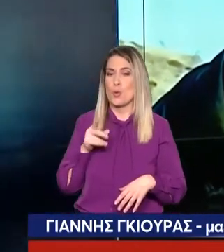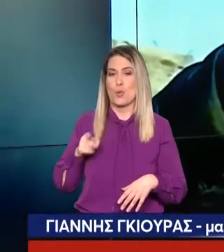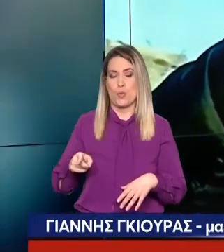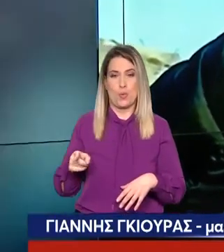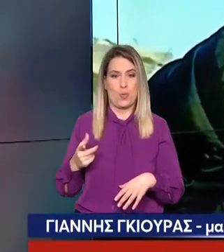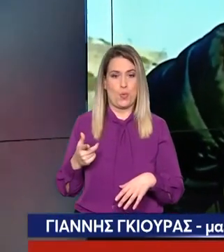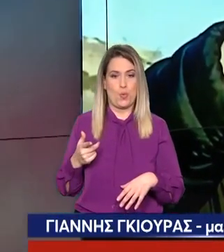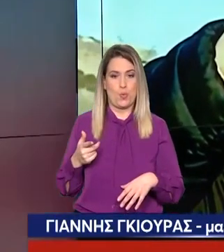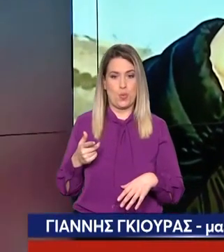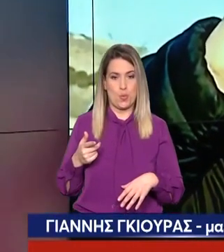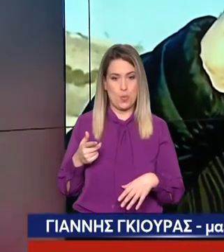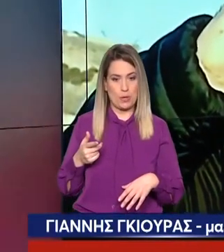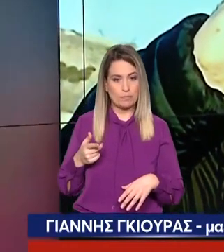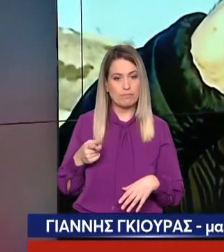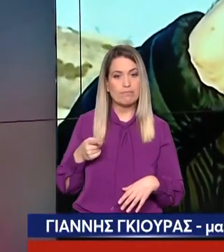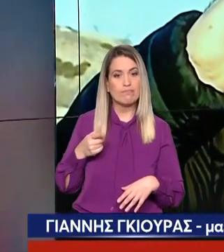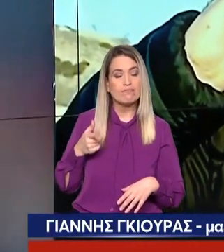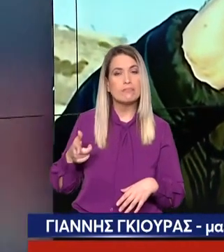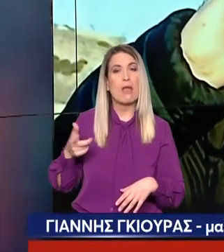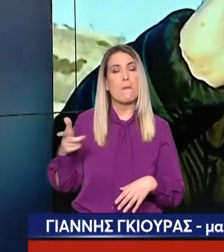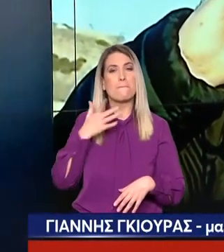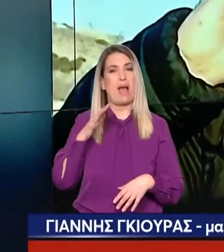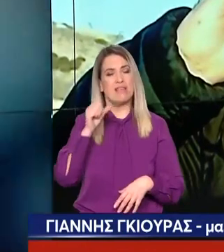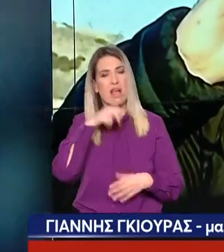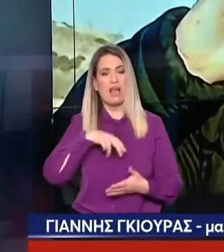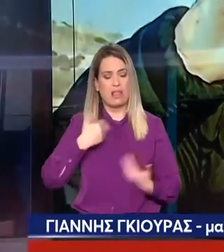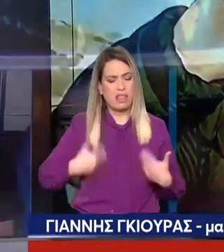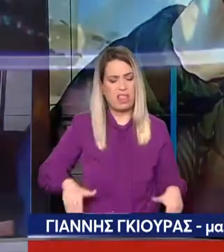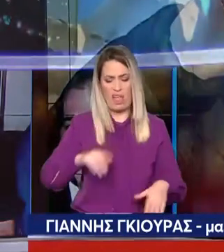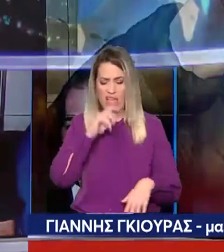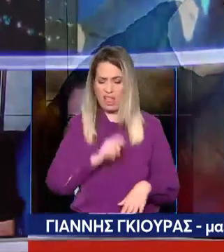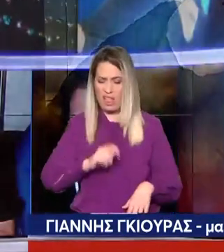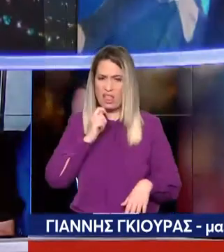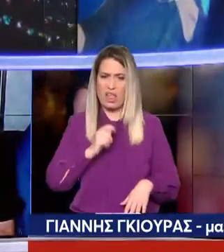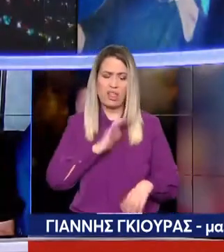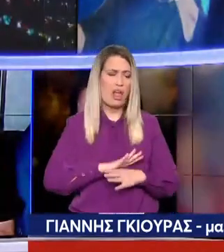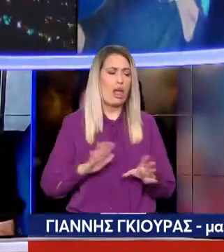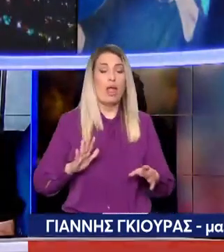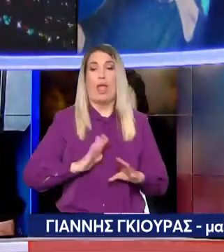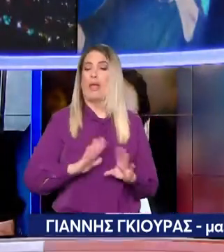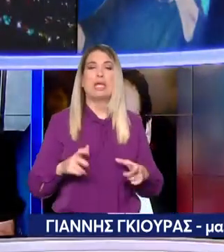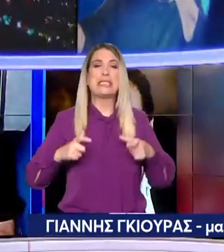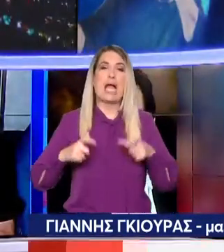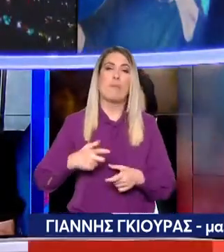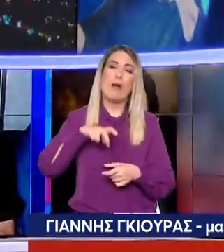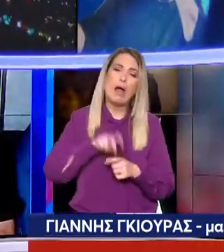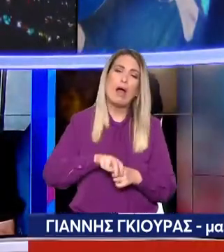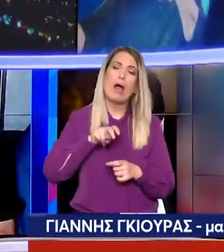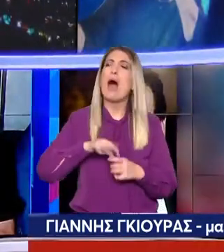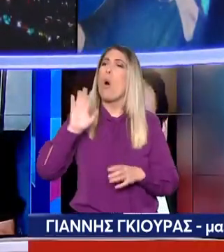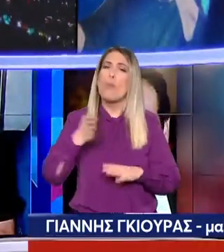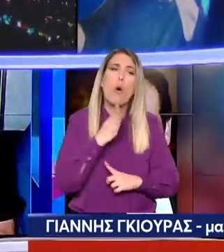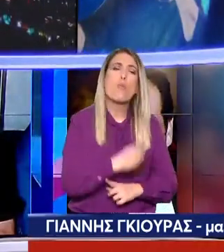στιγμή και περισσότερο βάρος και κουραζότανε, το είχε καθαιρώσει με το σκαμπό και ήταν μια καθαιρωμένη εμφάνιση που